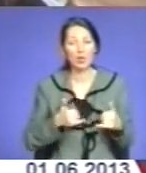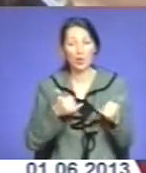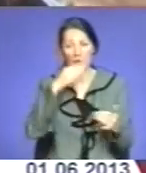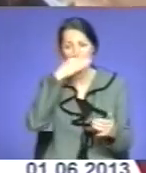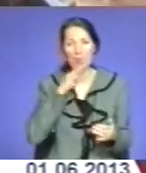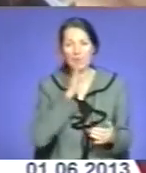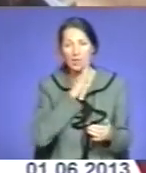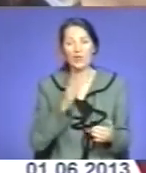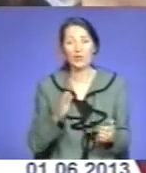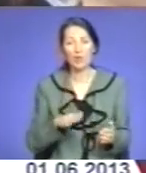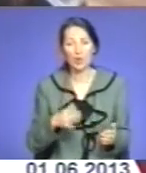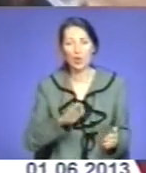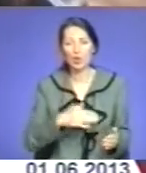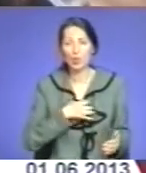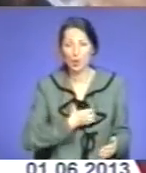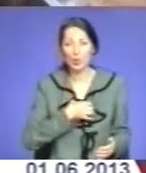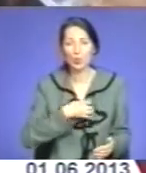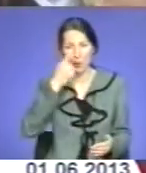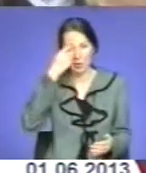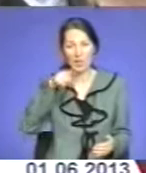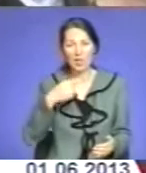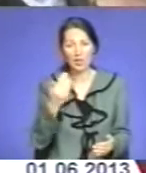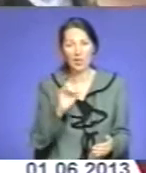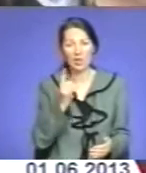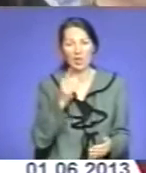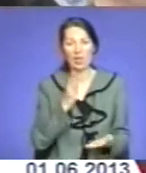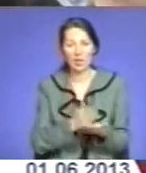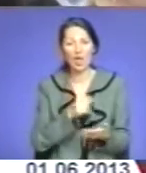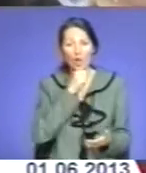дитина стає дорослою. І